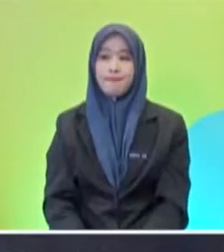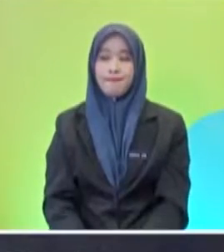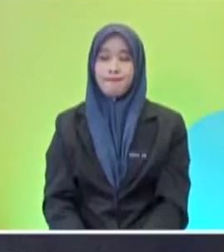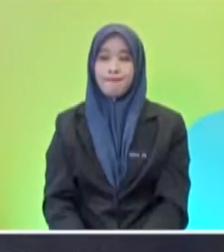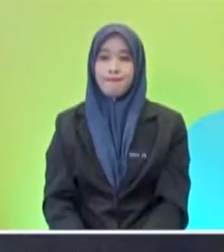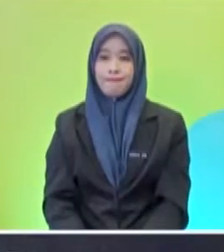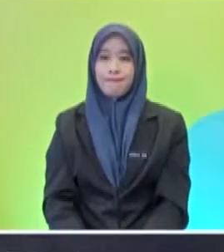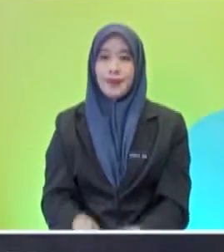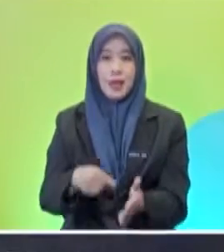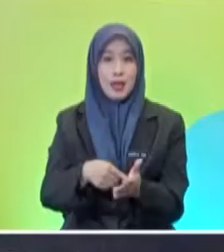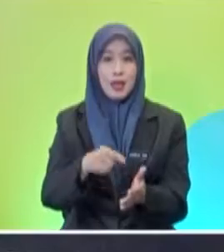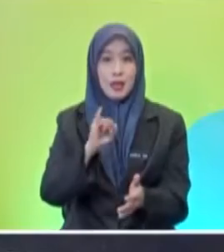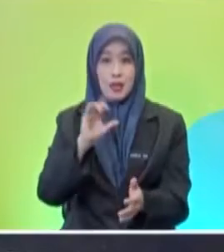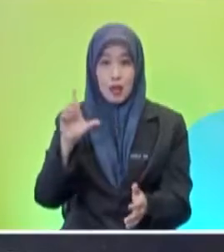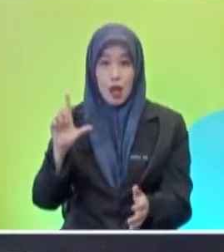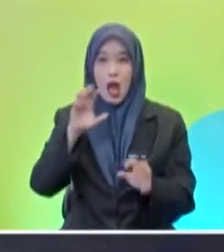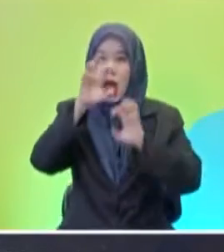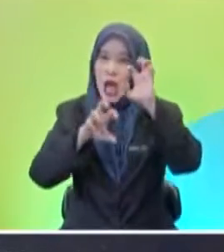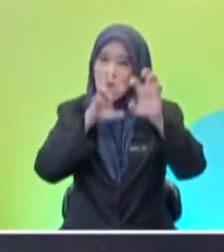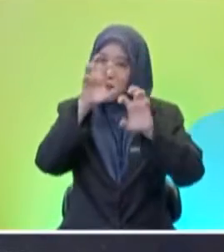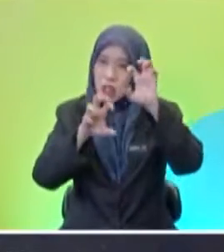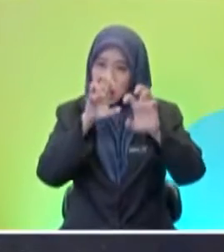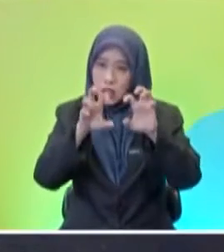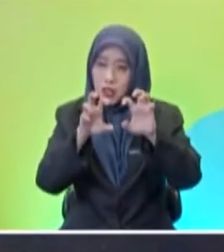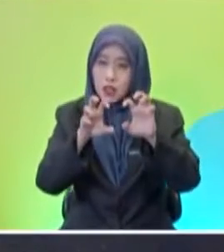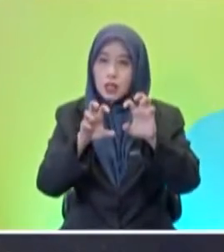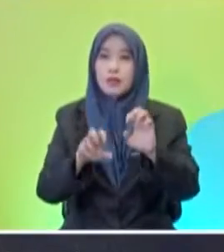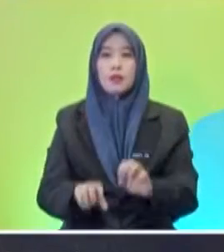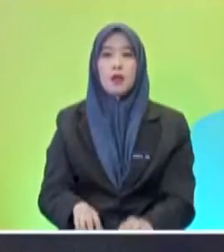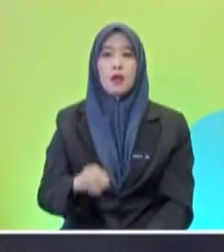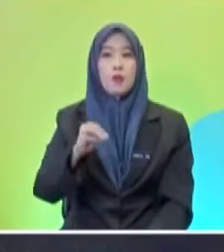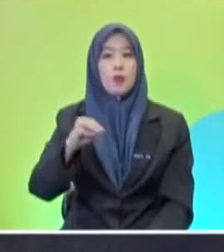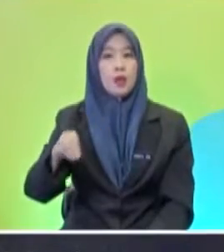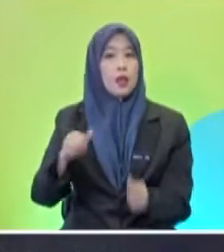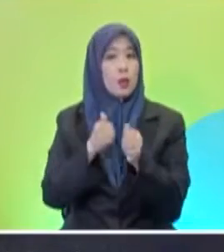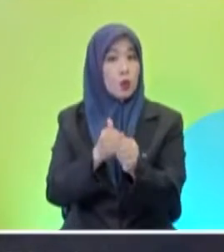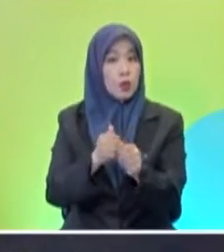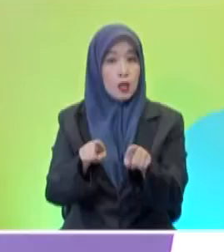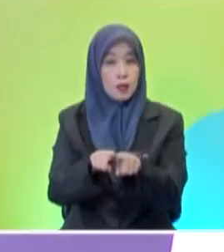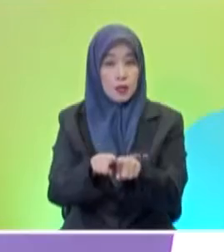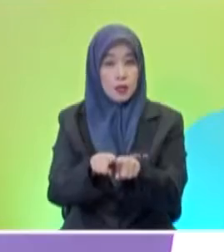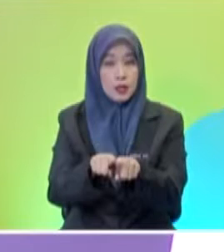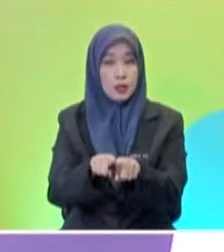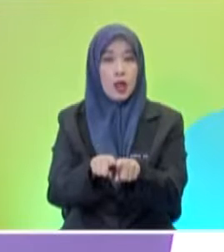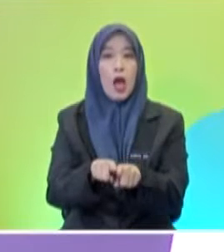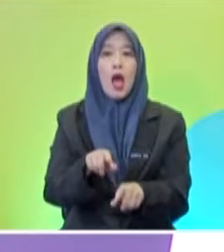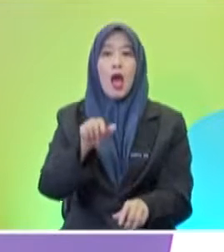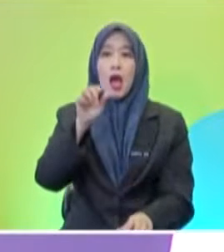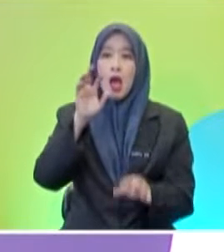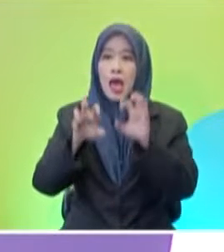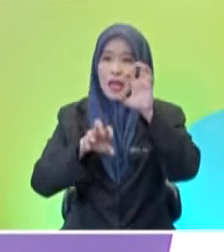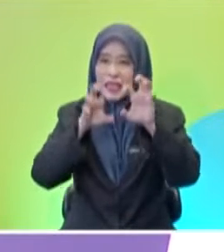Ini ialah anjing. Sebut kawan-kawan. Murid-murid ikut sekali tau. Sama-sama tau.